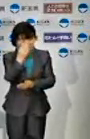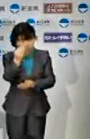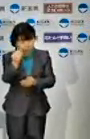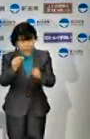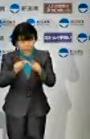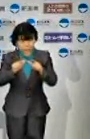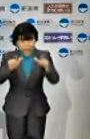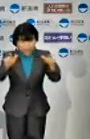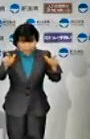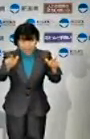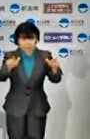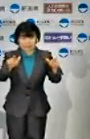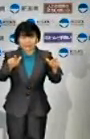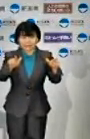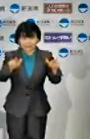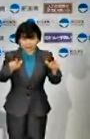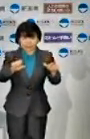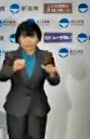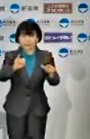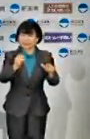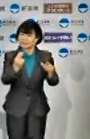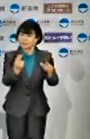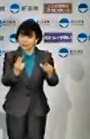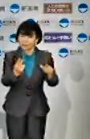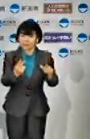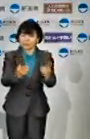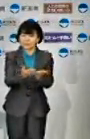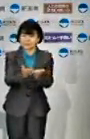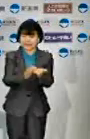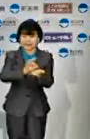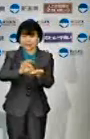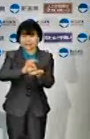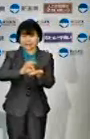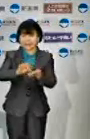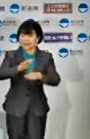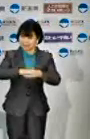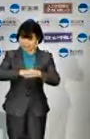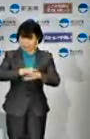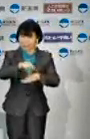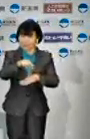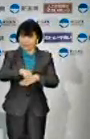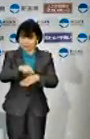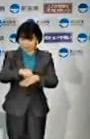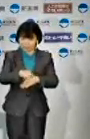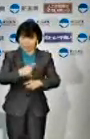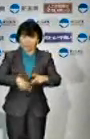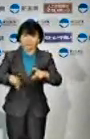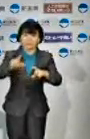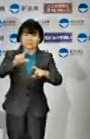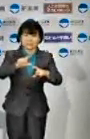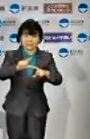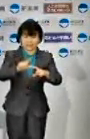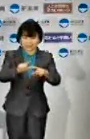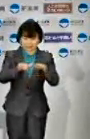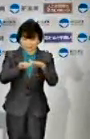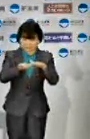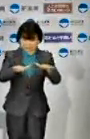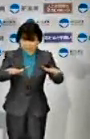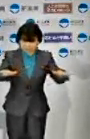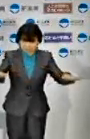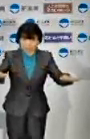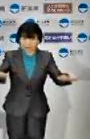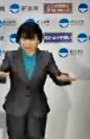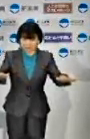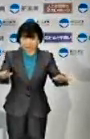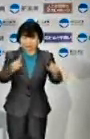信サイト、新潟の使い方ポータルサイトございますけれども、まあ、これをさらに広く認知度を上げてい